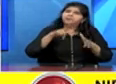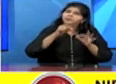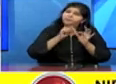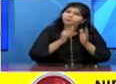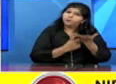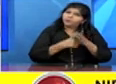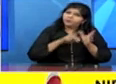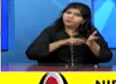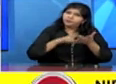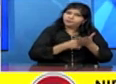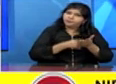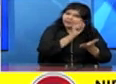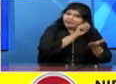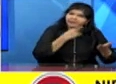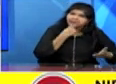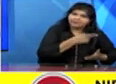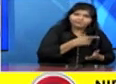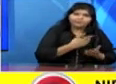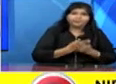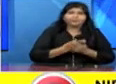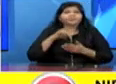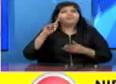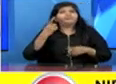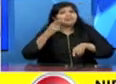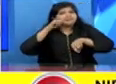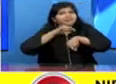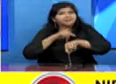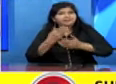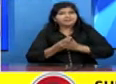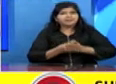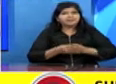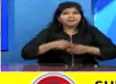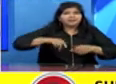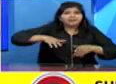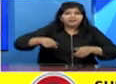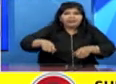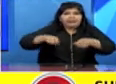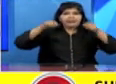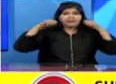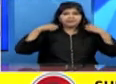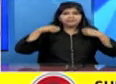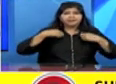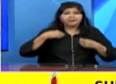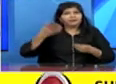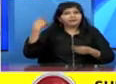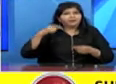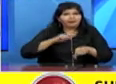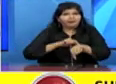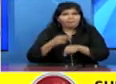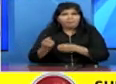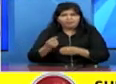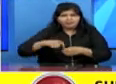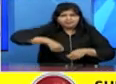जी नरेंद्र मोदी ऐप पर लिखती हैं कि उन्हें पहली बार रजाई बनाने के अपने शौक को पूरा करने का मौका मिला